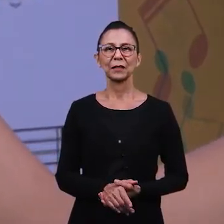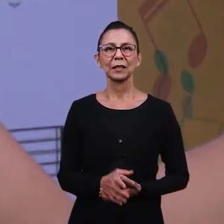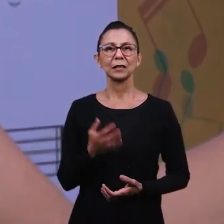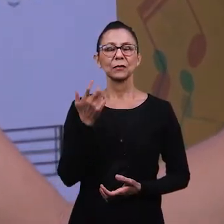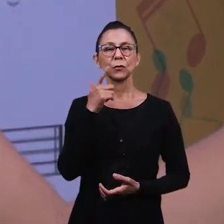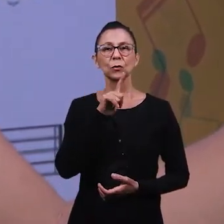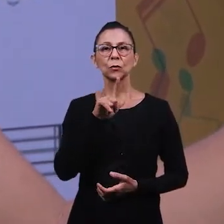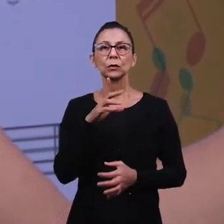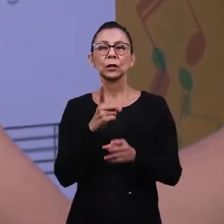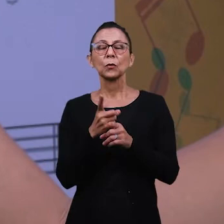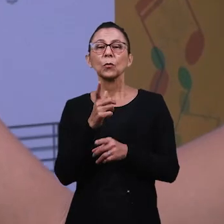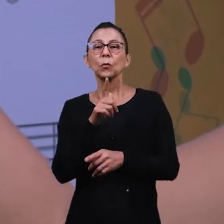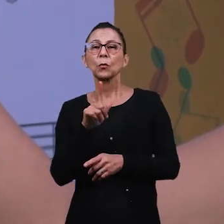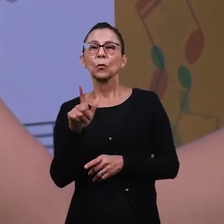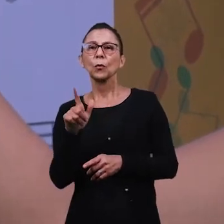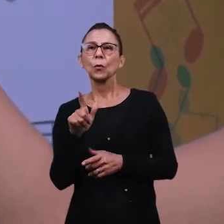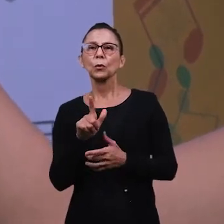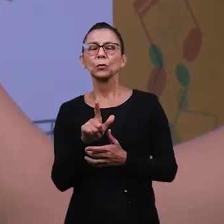retrouver l'autre ici.